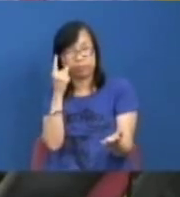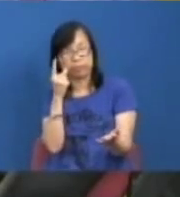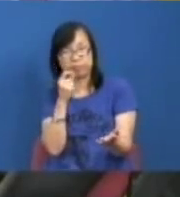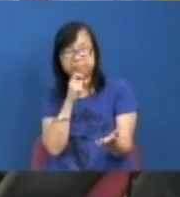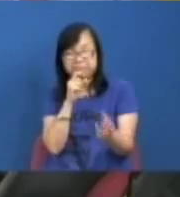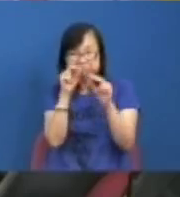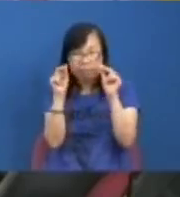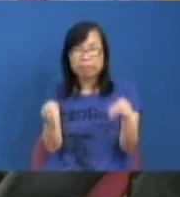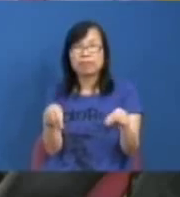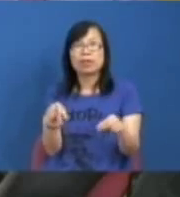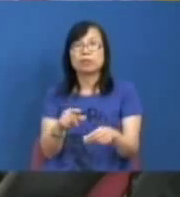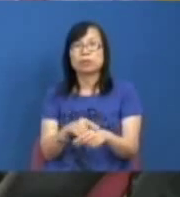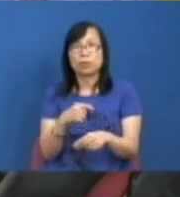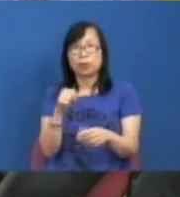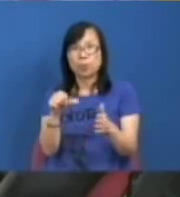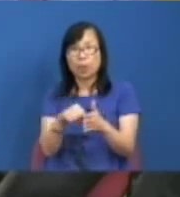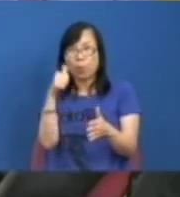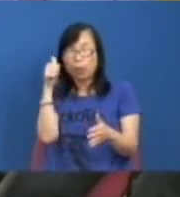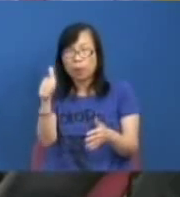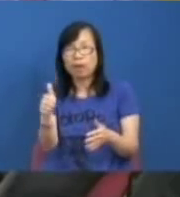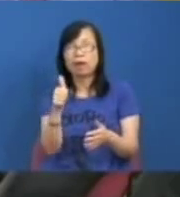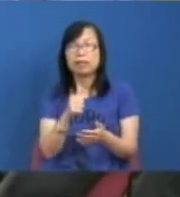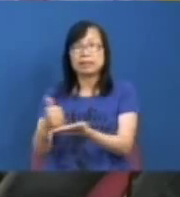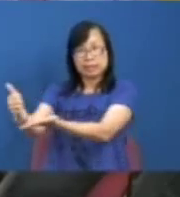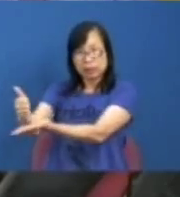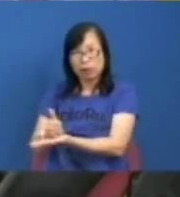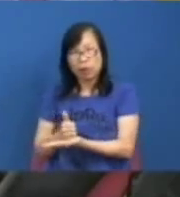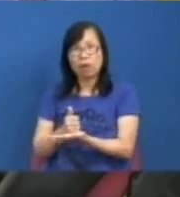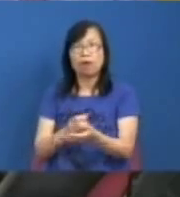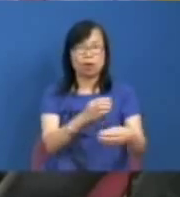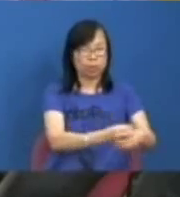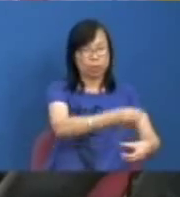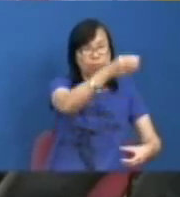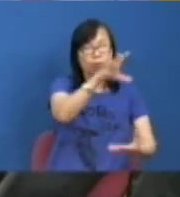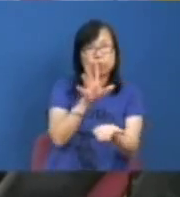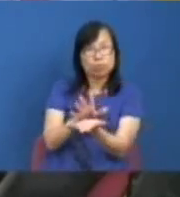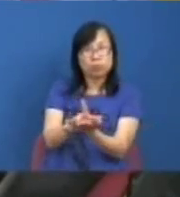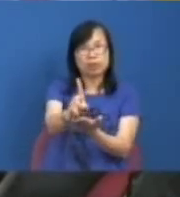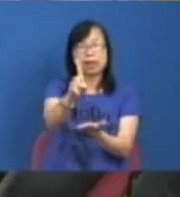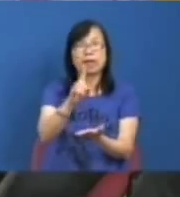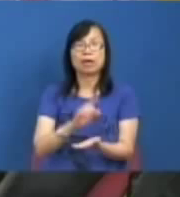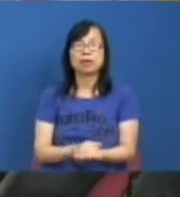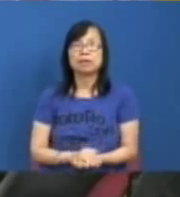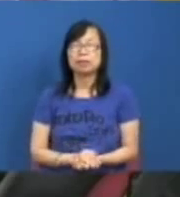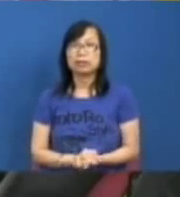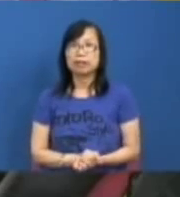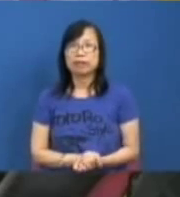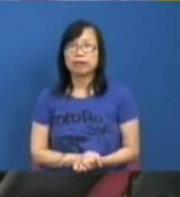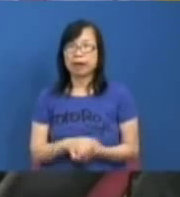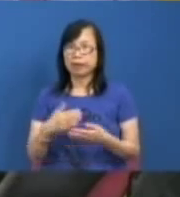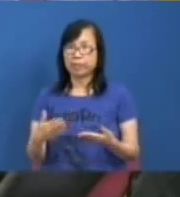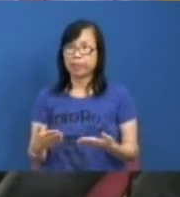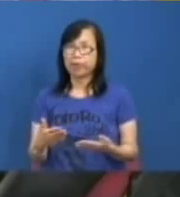咧，最好就係請聘請呢個渠務專家啦。咁呢一度其實都有